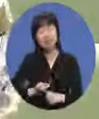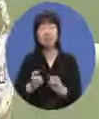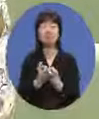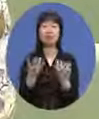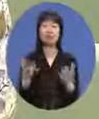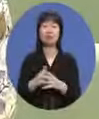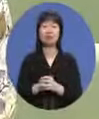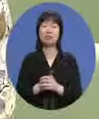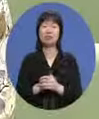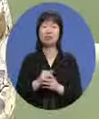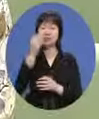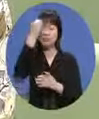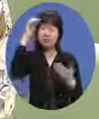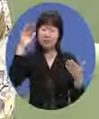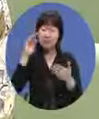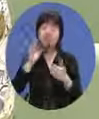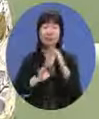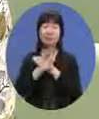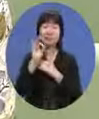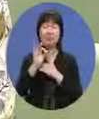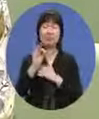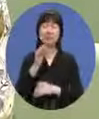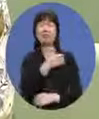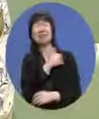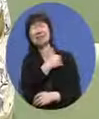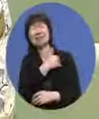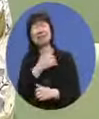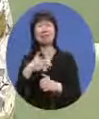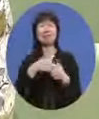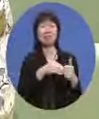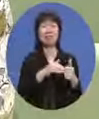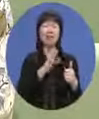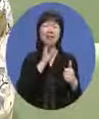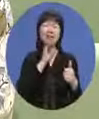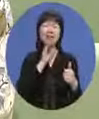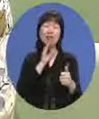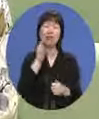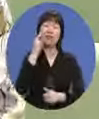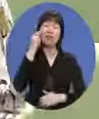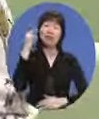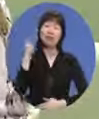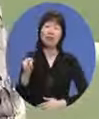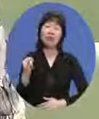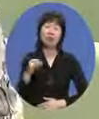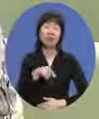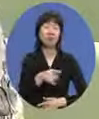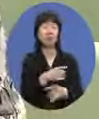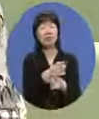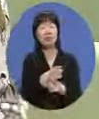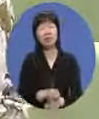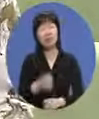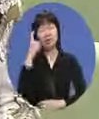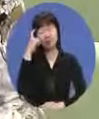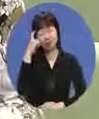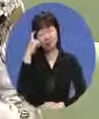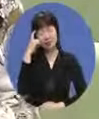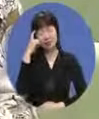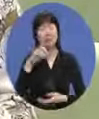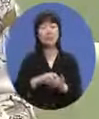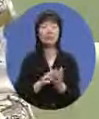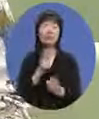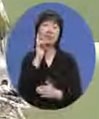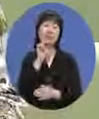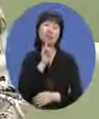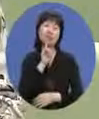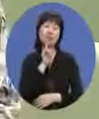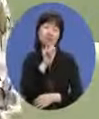없군요. 고등학생들도 아침에요. 학교 깨워서 보내는데요. 정말 엄마들이 내가 얘하고 원수가 돼야 되나 이런 생각을 할 정도로 격한